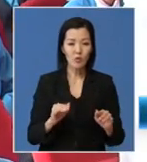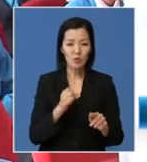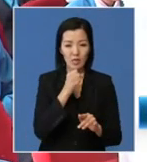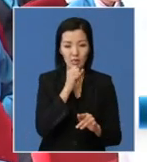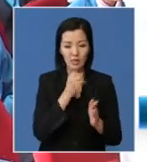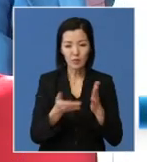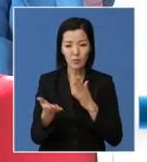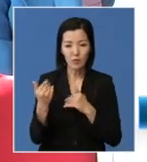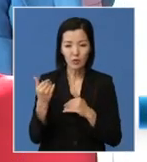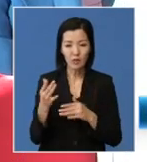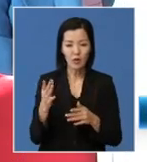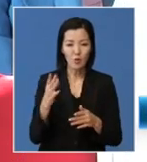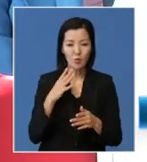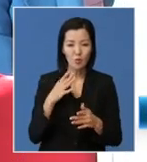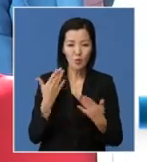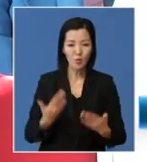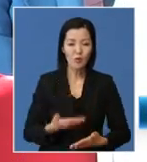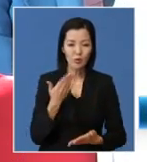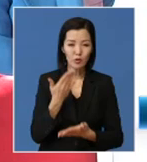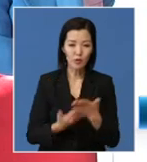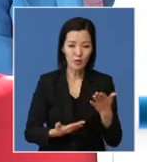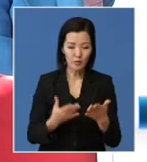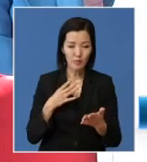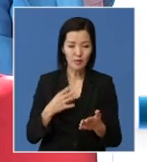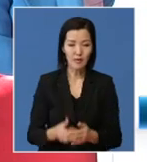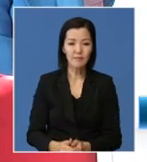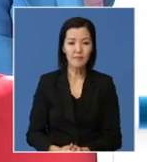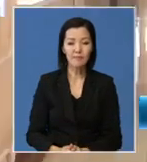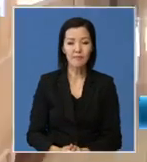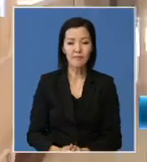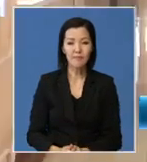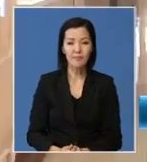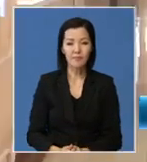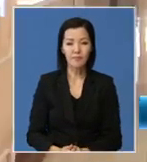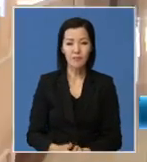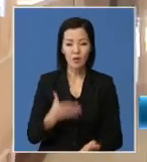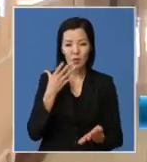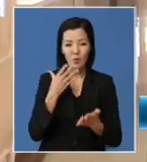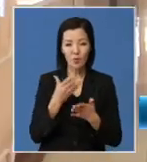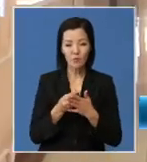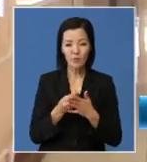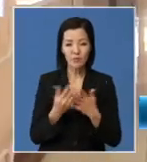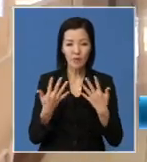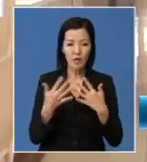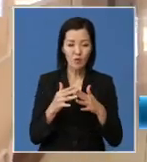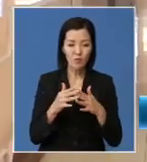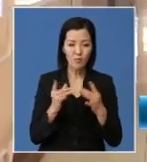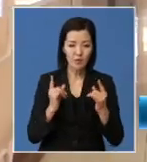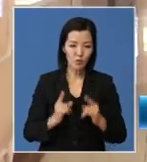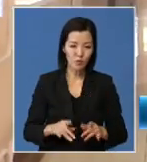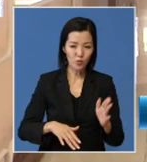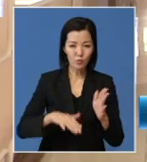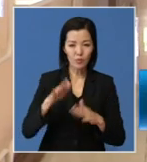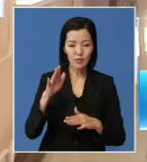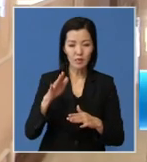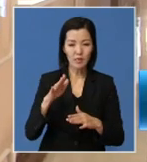өткен өмірі жайлы сұрап білді. Өнер жолынан да хабардар болды. Өзіміздің өлкемізден шыққан, ауылымыздың ақсақалы,